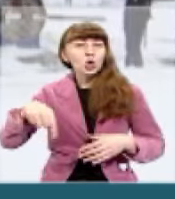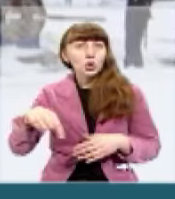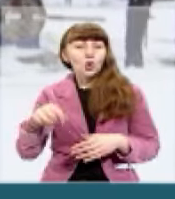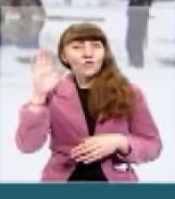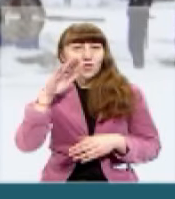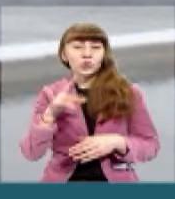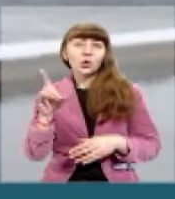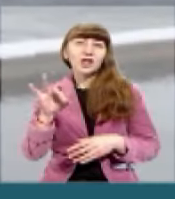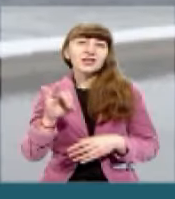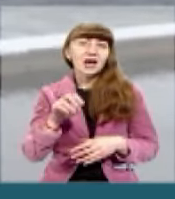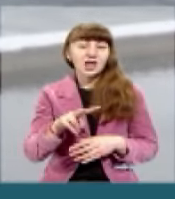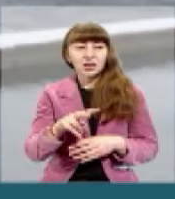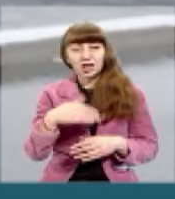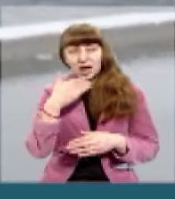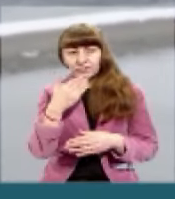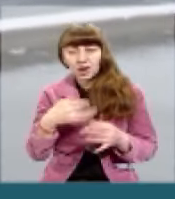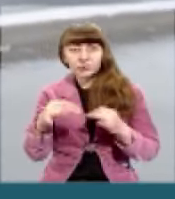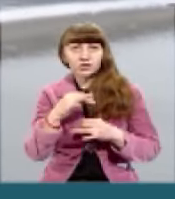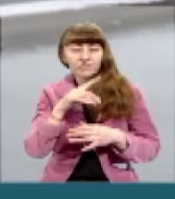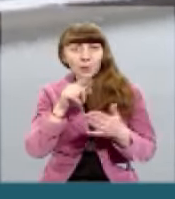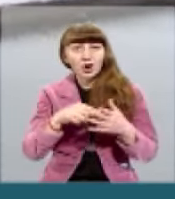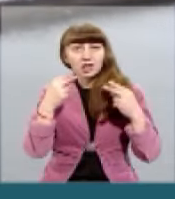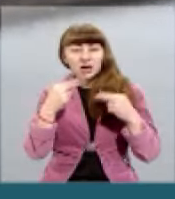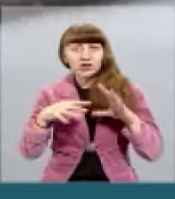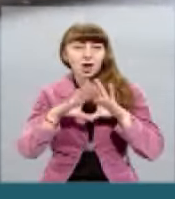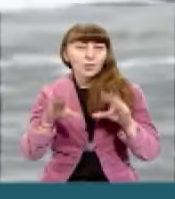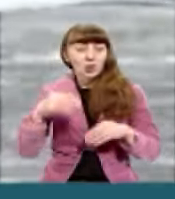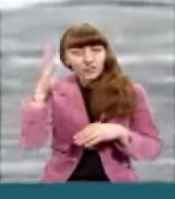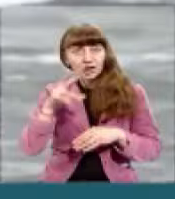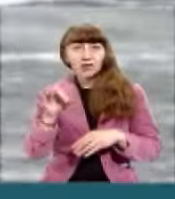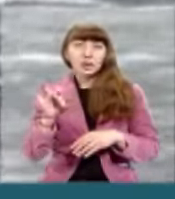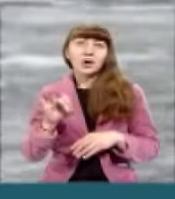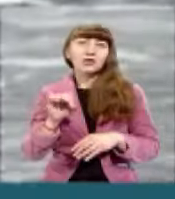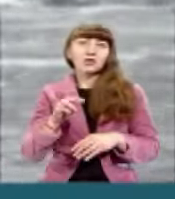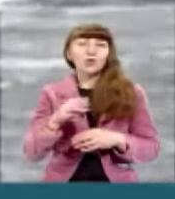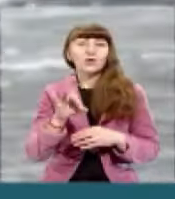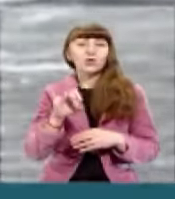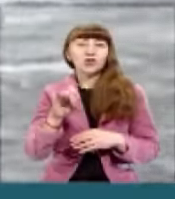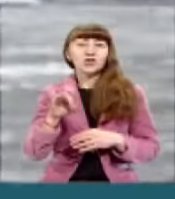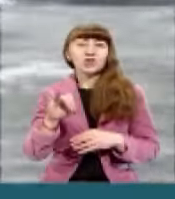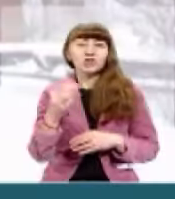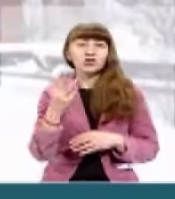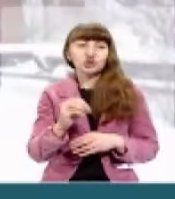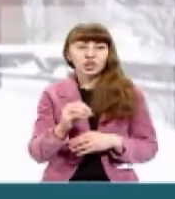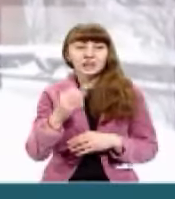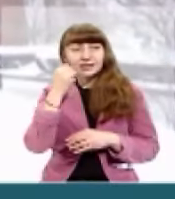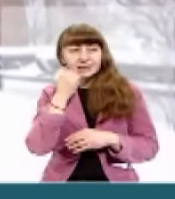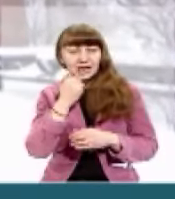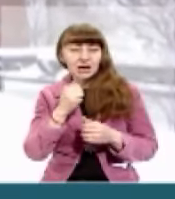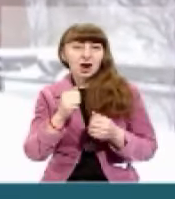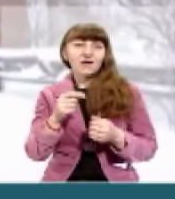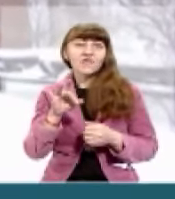Руднинского водоканала. Озвучены ряд вопросов. Качество и объем воды в Каратамарском водохранилище, износ фильтровальных